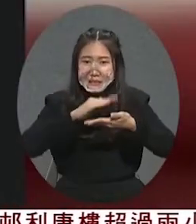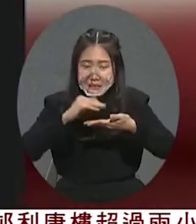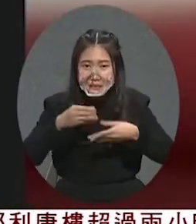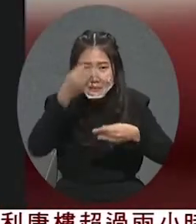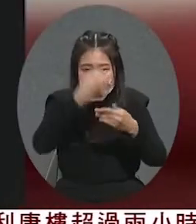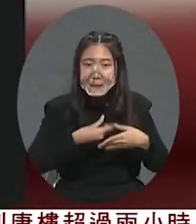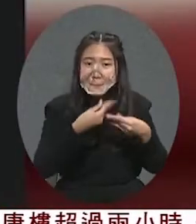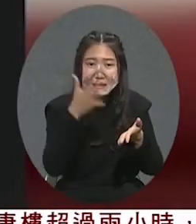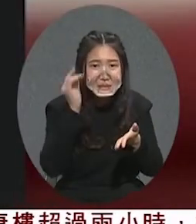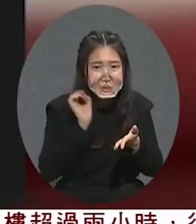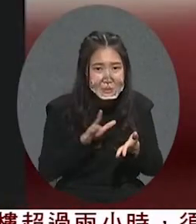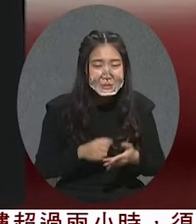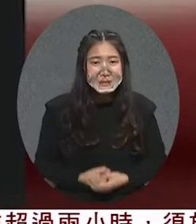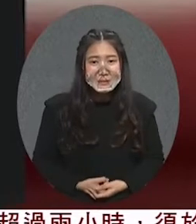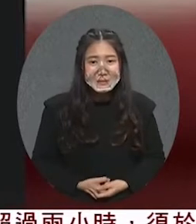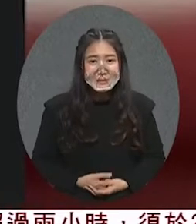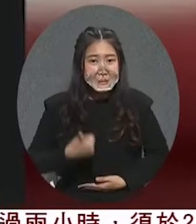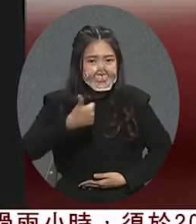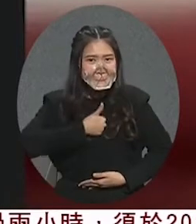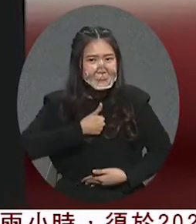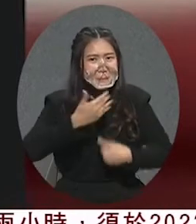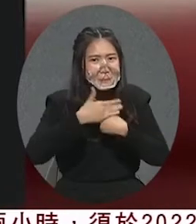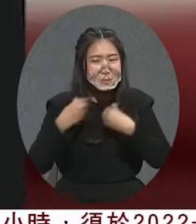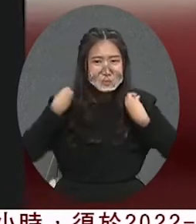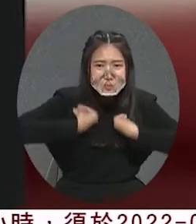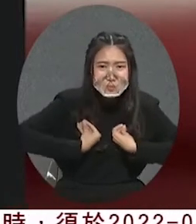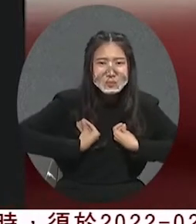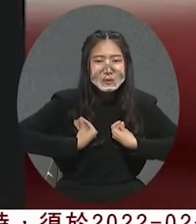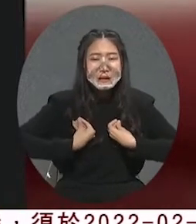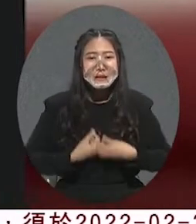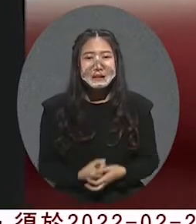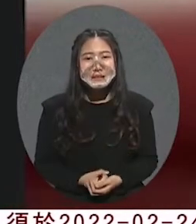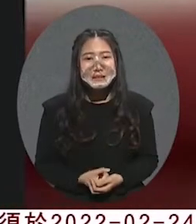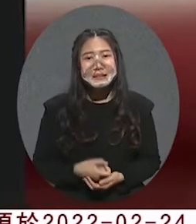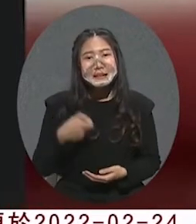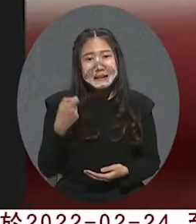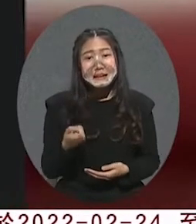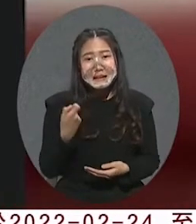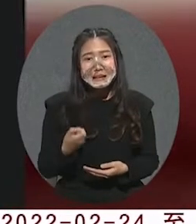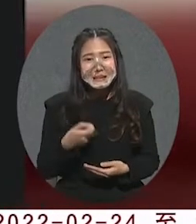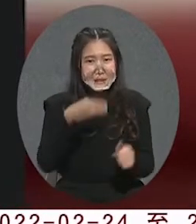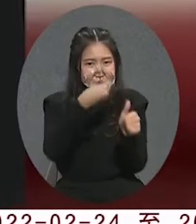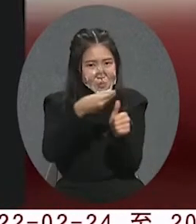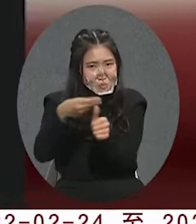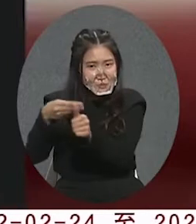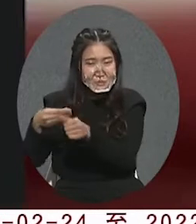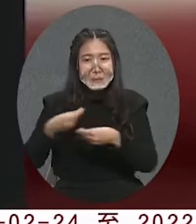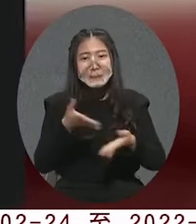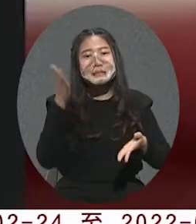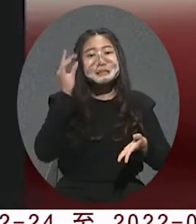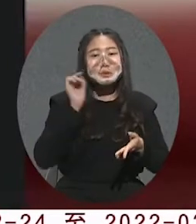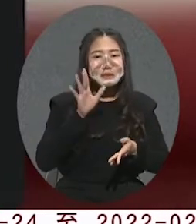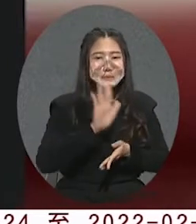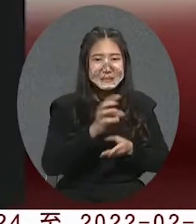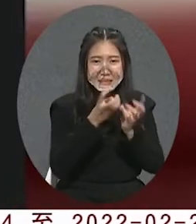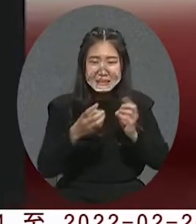店啦，俾夠足户嘅足夠嘅保護衣物啦，同埋俾一個簡單嘅足夠嘅培訓咧，俾酒店嘅前線